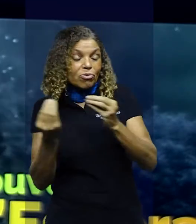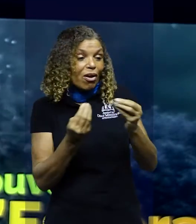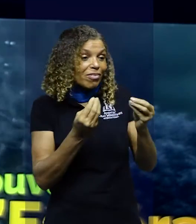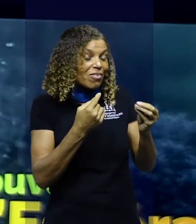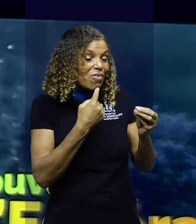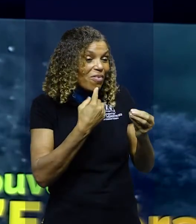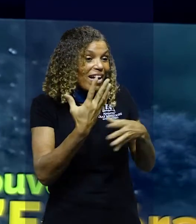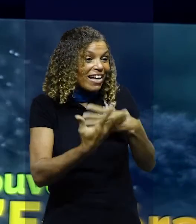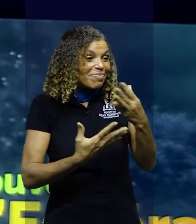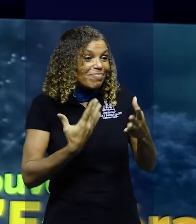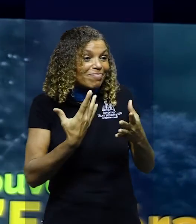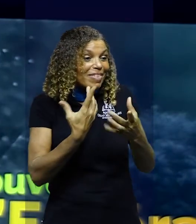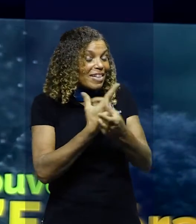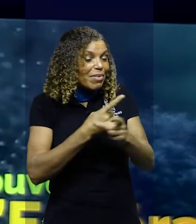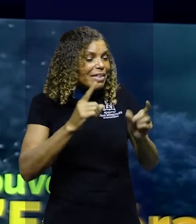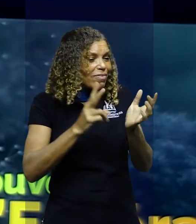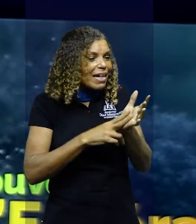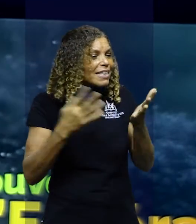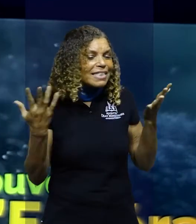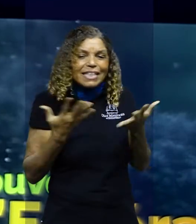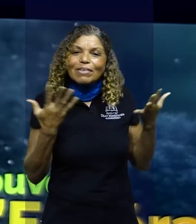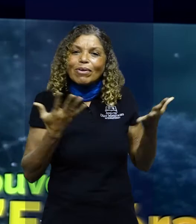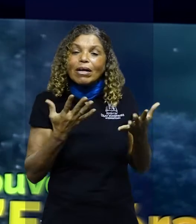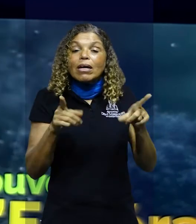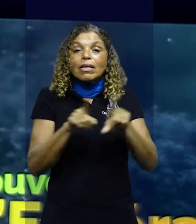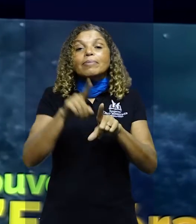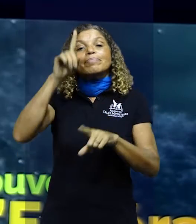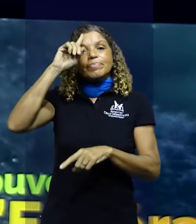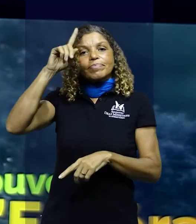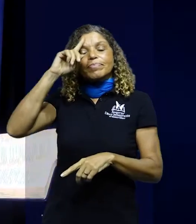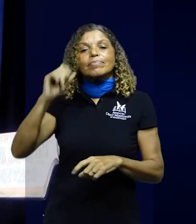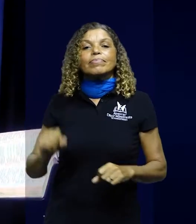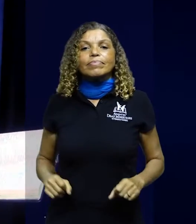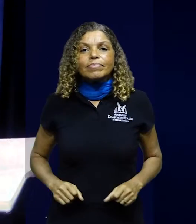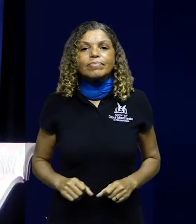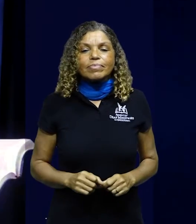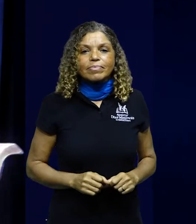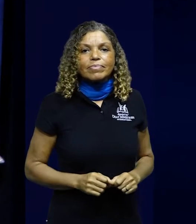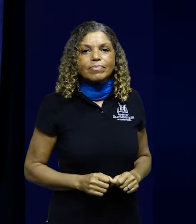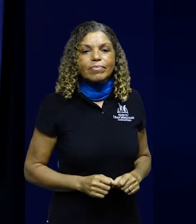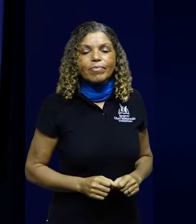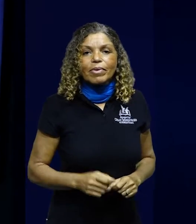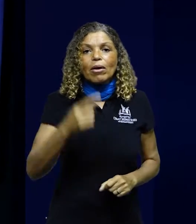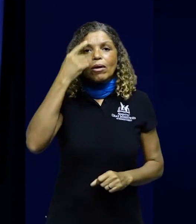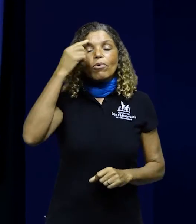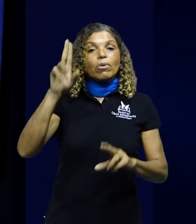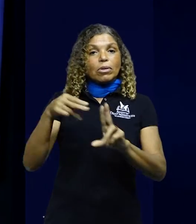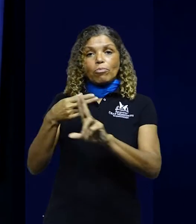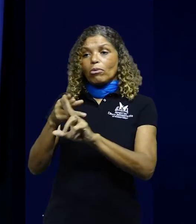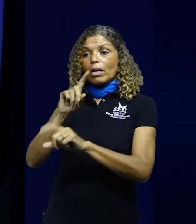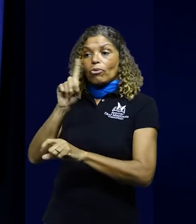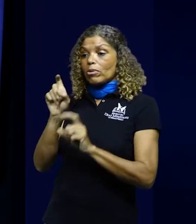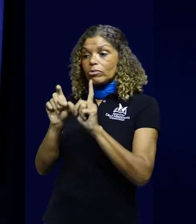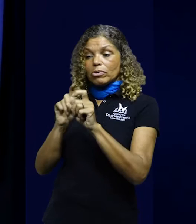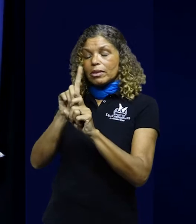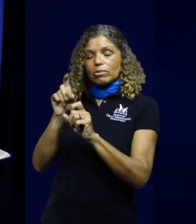Christ veut nous donner et est capable de nous donner et pourquoi? Alors nous allons, pour répondre à toutes